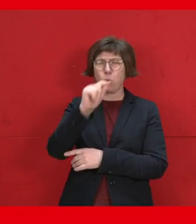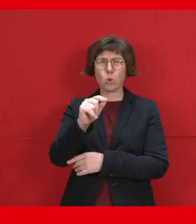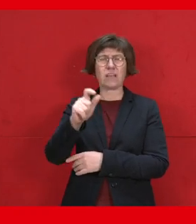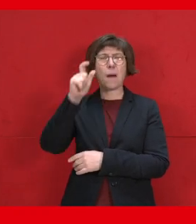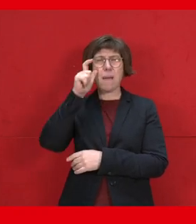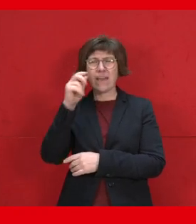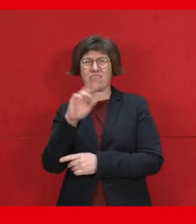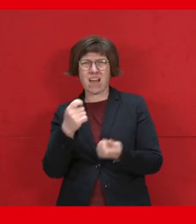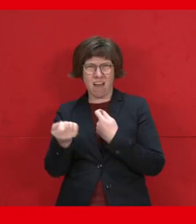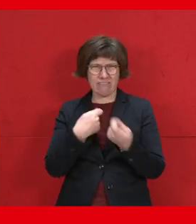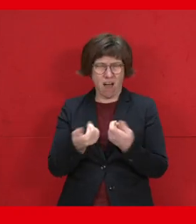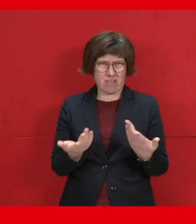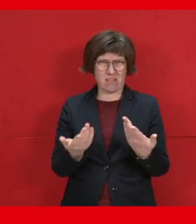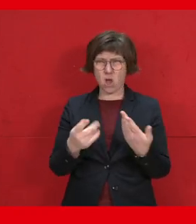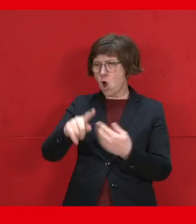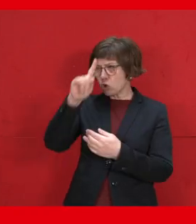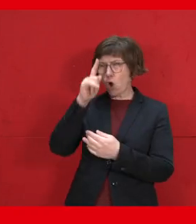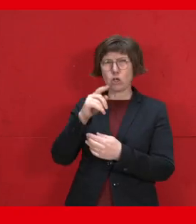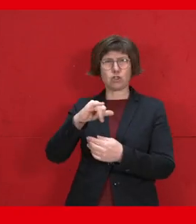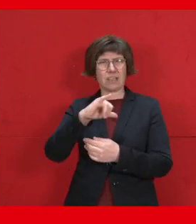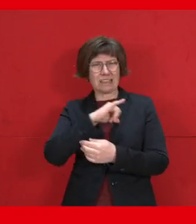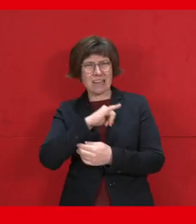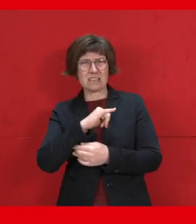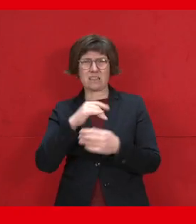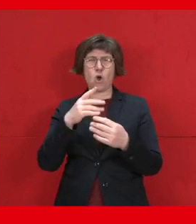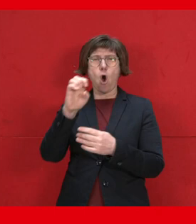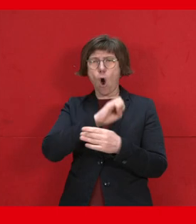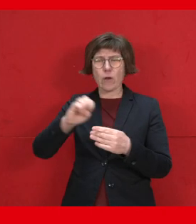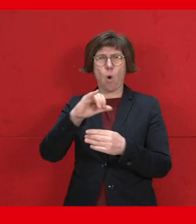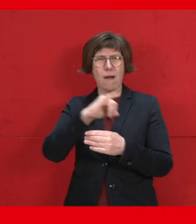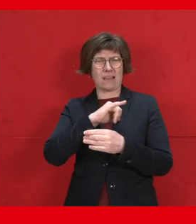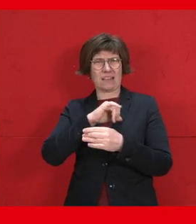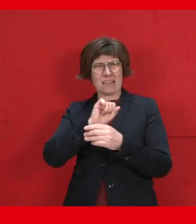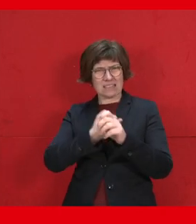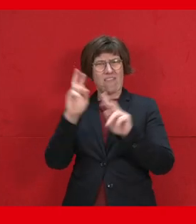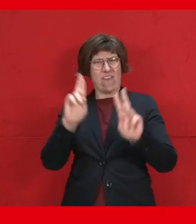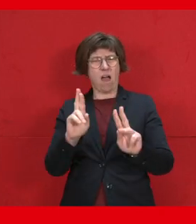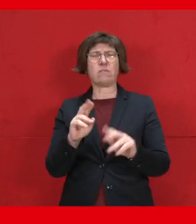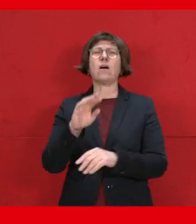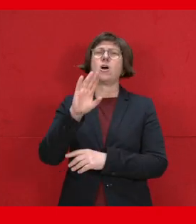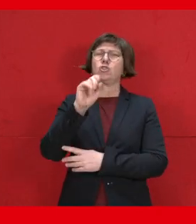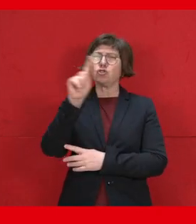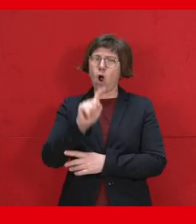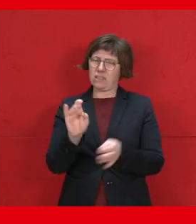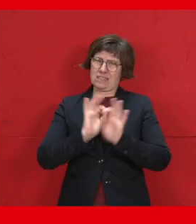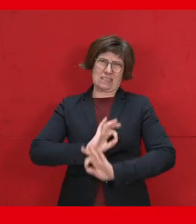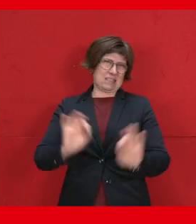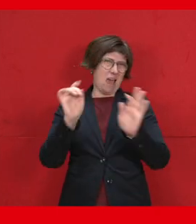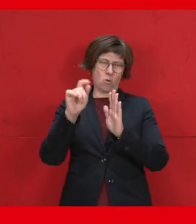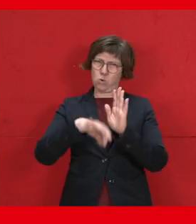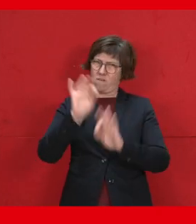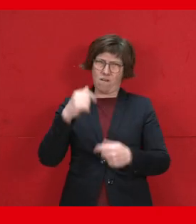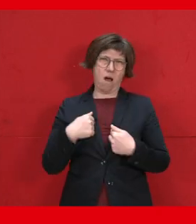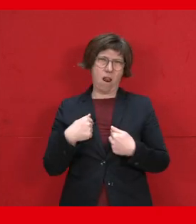und dort wirklich auch deutsche Interessen, europäische Interessen durchsetzen? Und da sage ich auch, da haben wir mit Olaf Scholz die beste Wahl aufgestellt. Ich